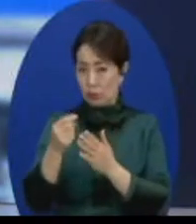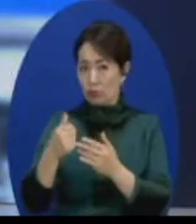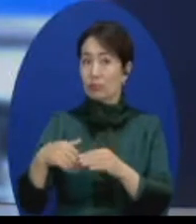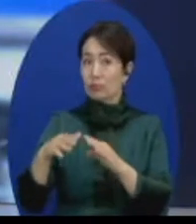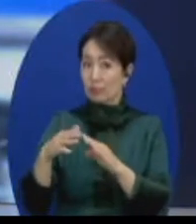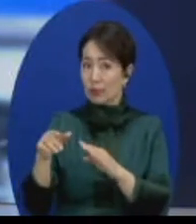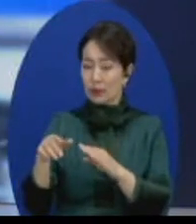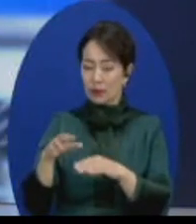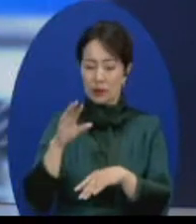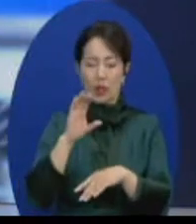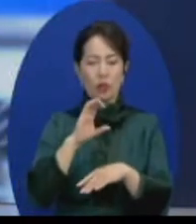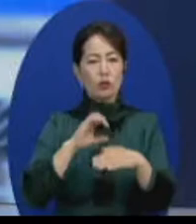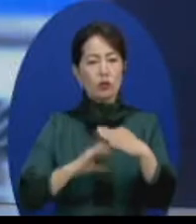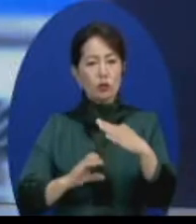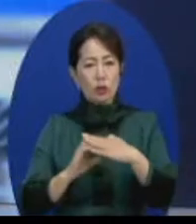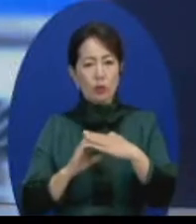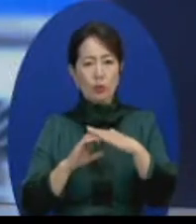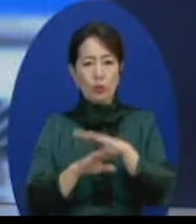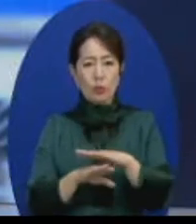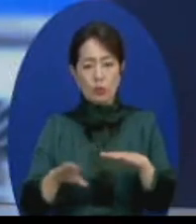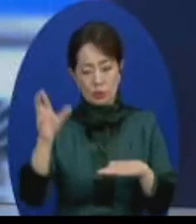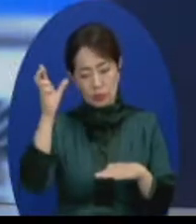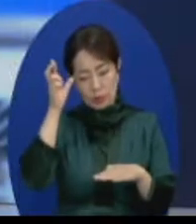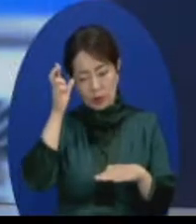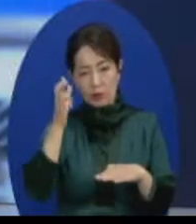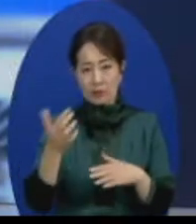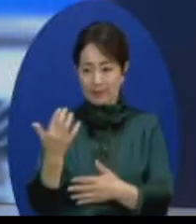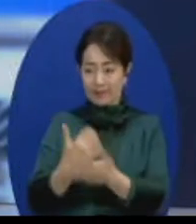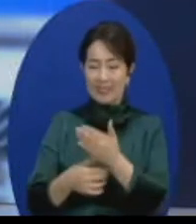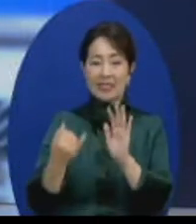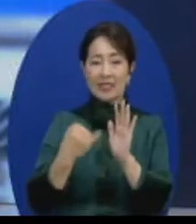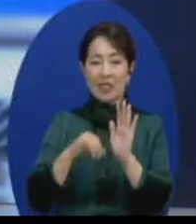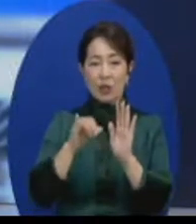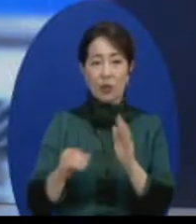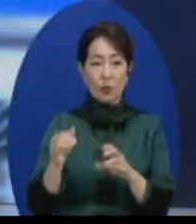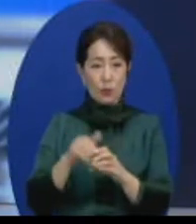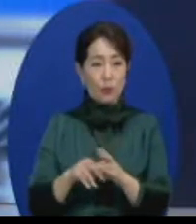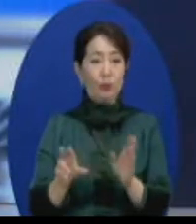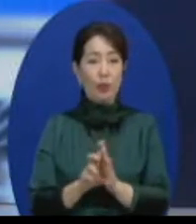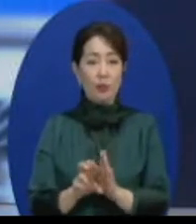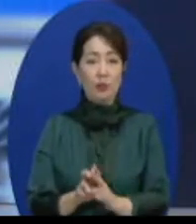цэцэрлэгт сургуулийн өмнөх боловсруулалтын хөвгтийн 60 орчим хувь нь хамрагдах боломжтой юм байна.